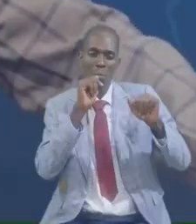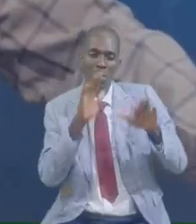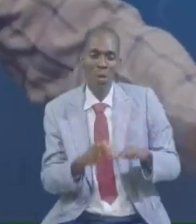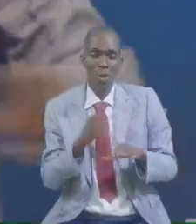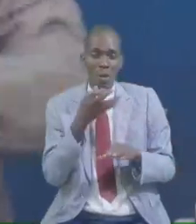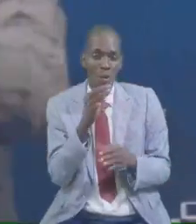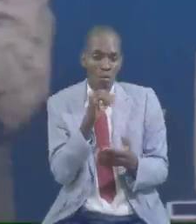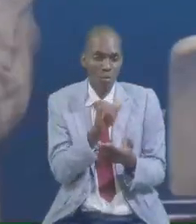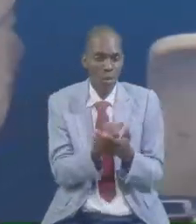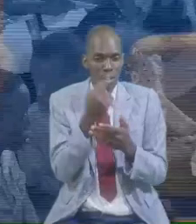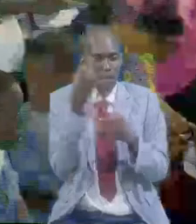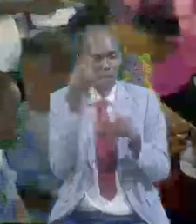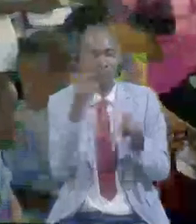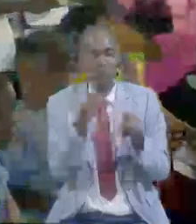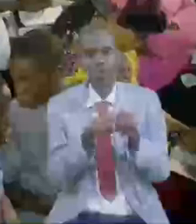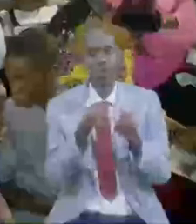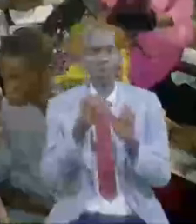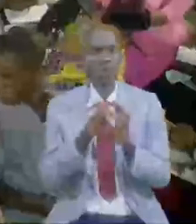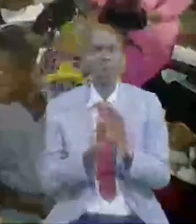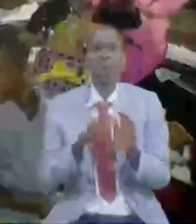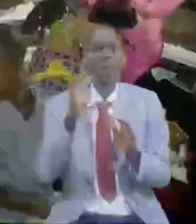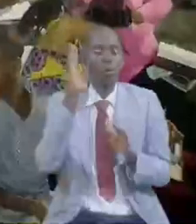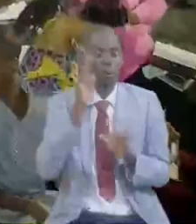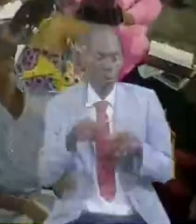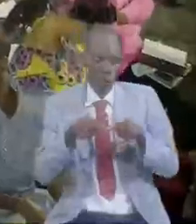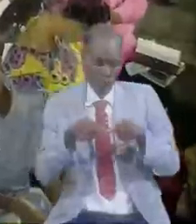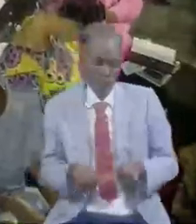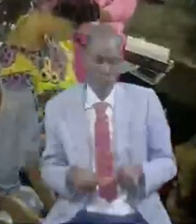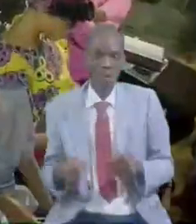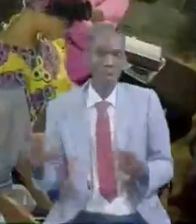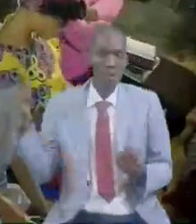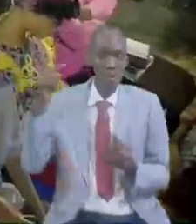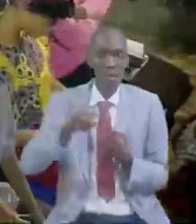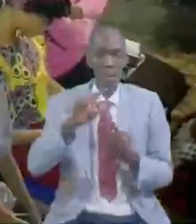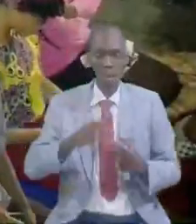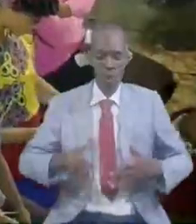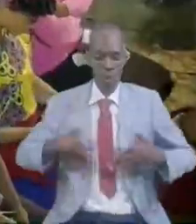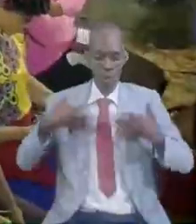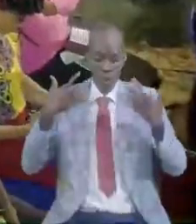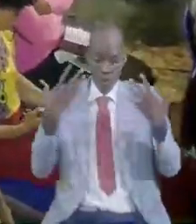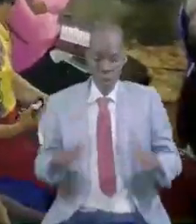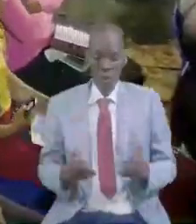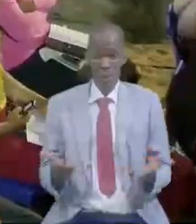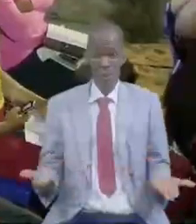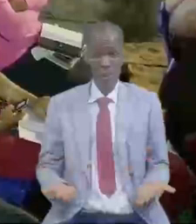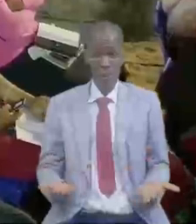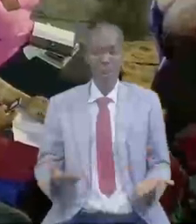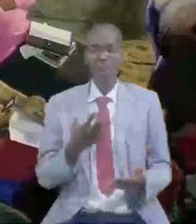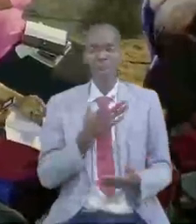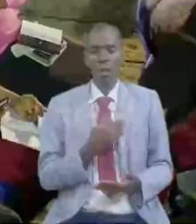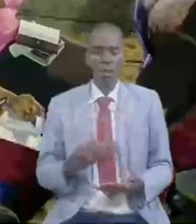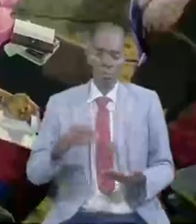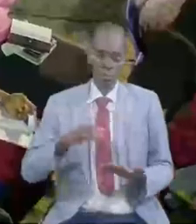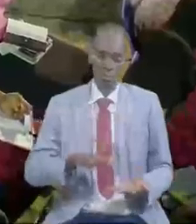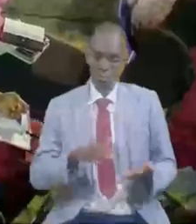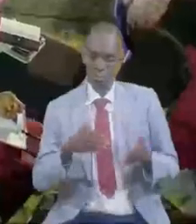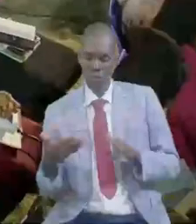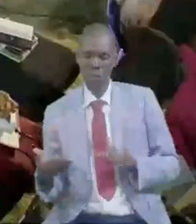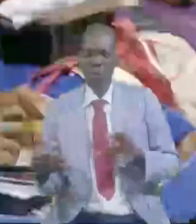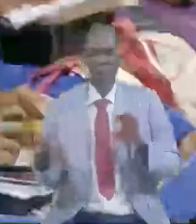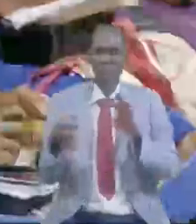de cette alliance seront jusqu'à ce que ta vie prenne fin sur la terre et la mort